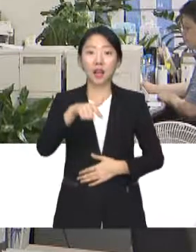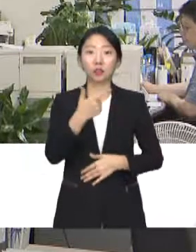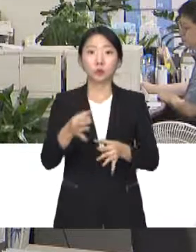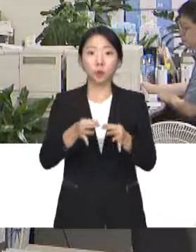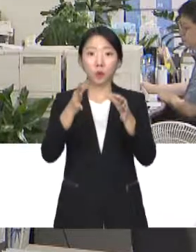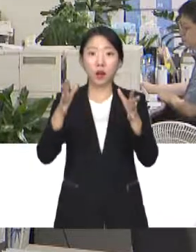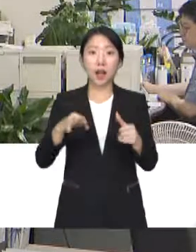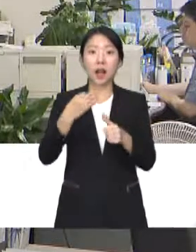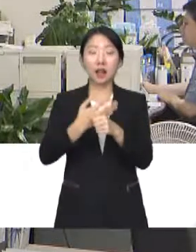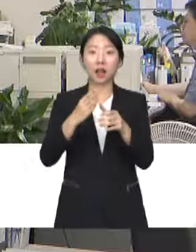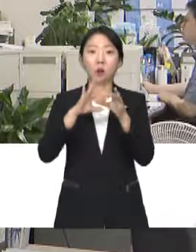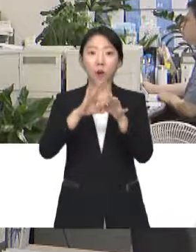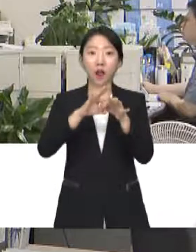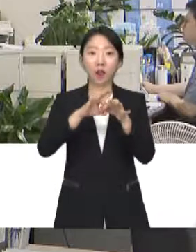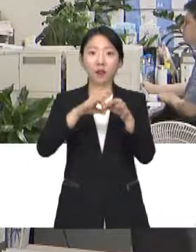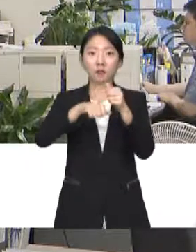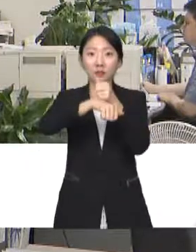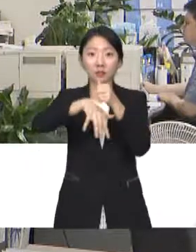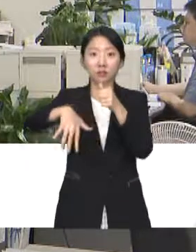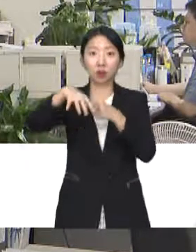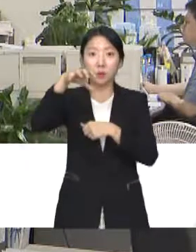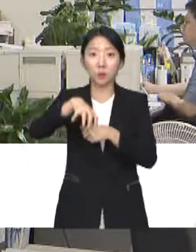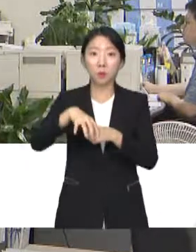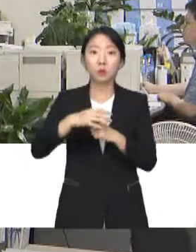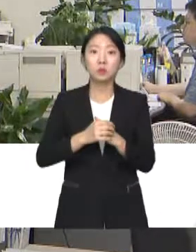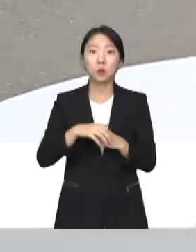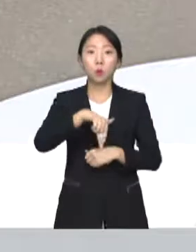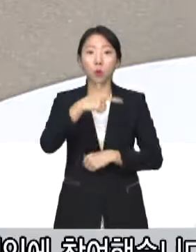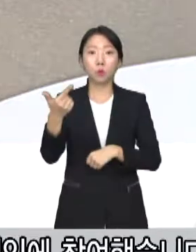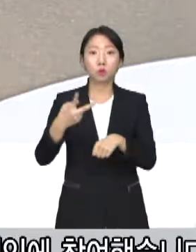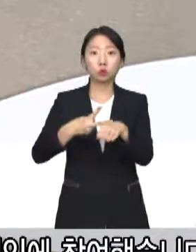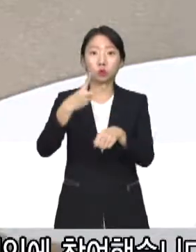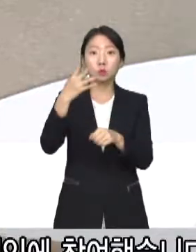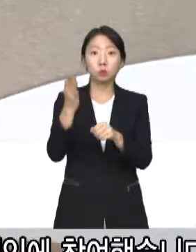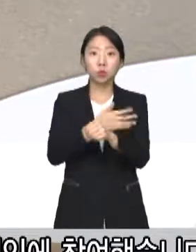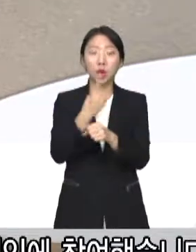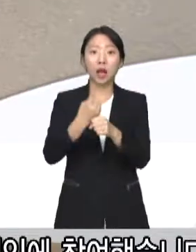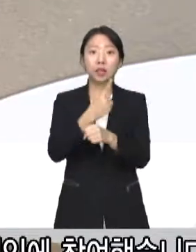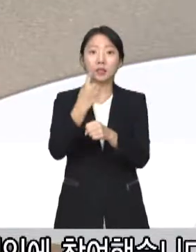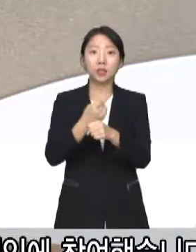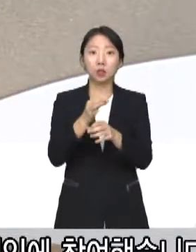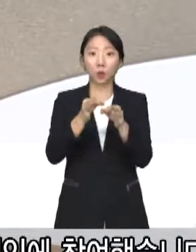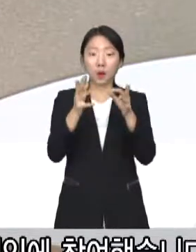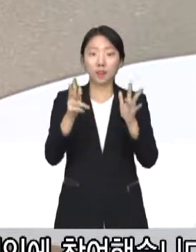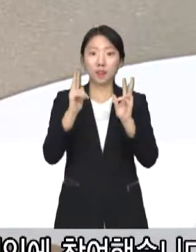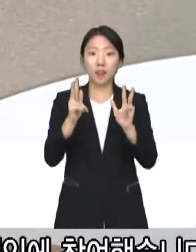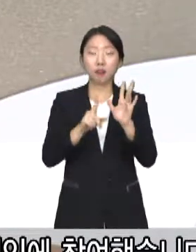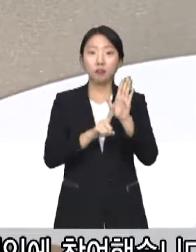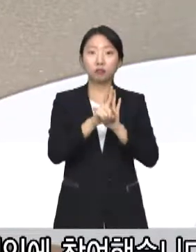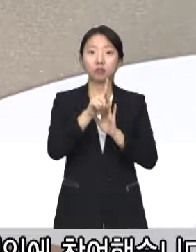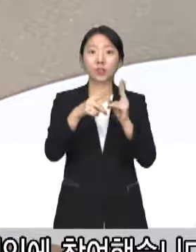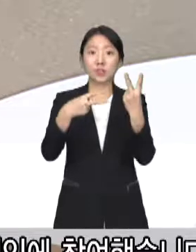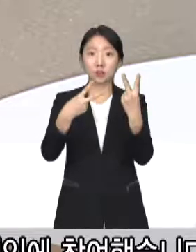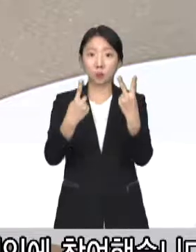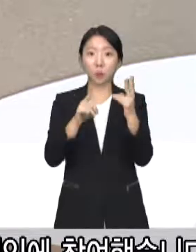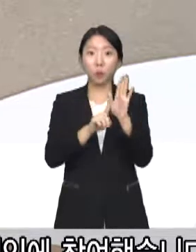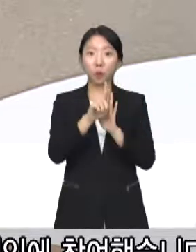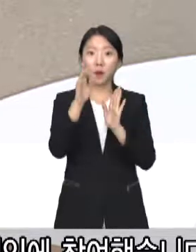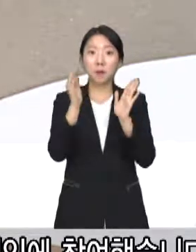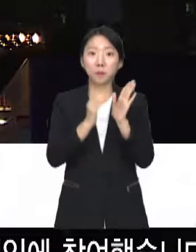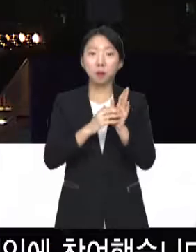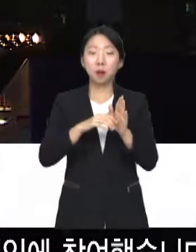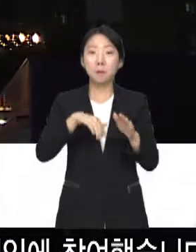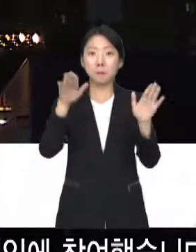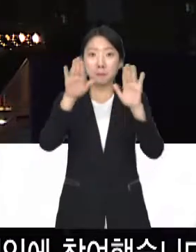이날 하루 동안 안양시 산하기관, 사업소 등 공공기관에서는 오후 2시부터 1시간 동안 에어컨 설정 온도를 2도